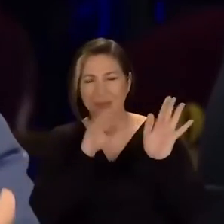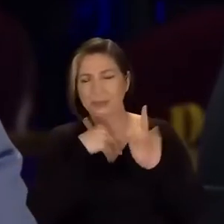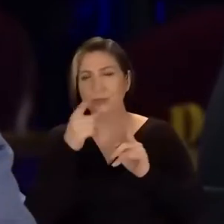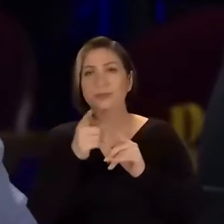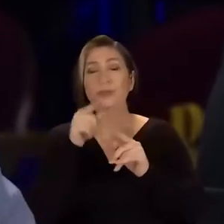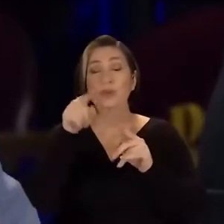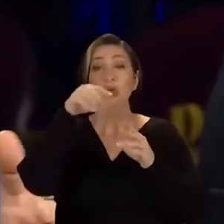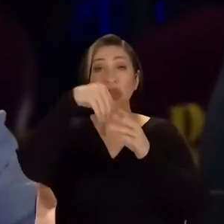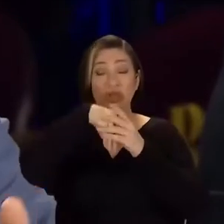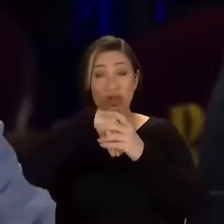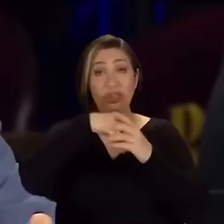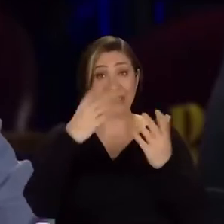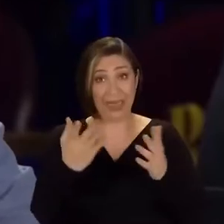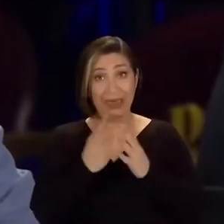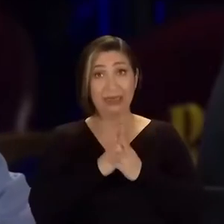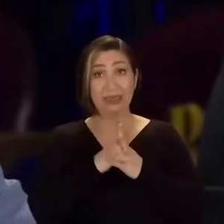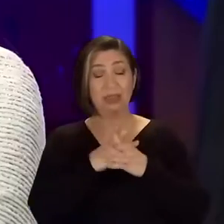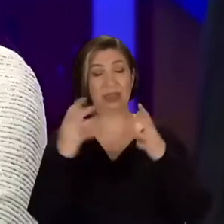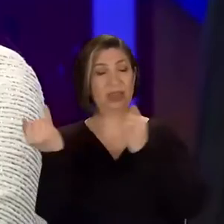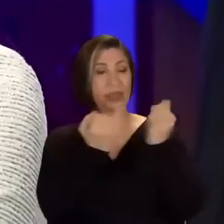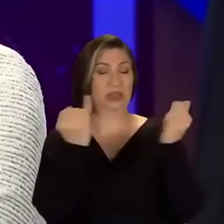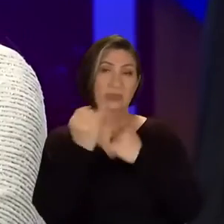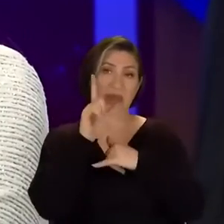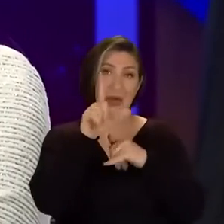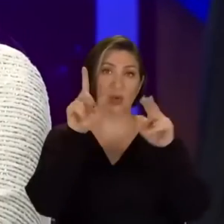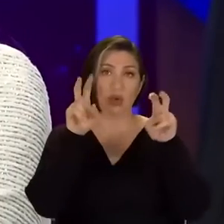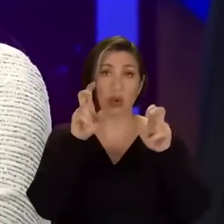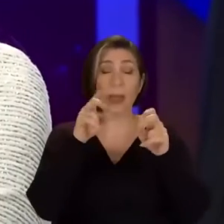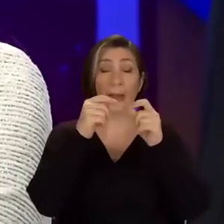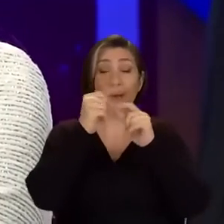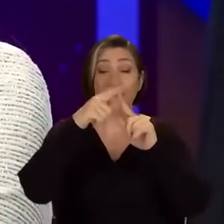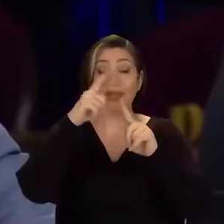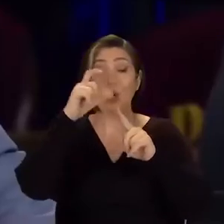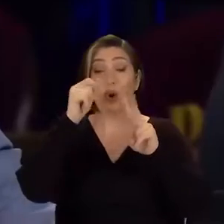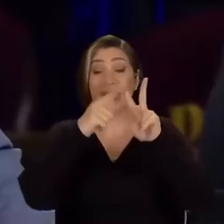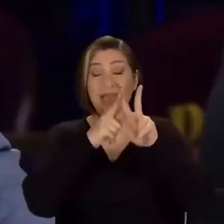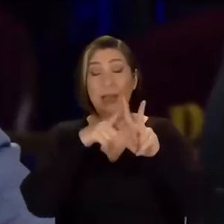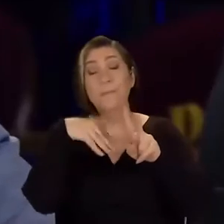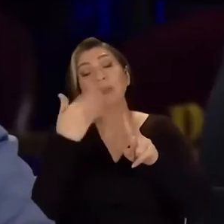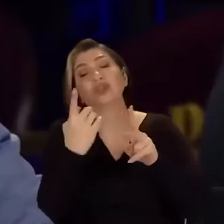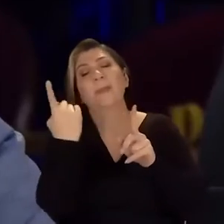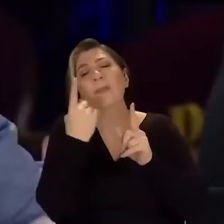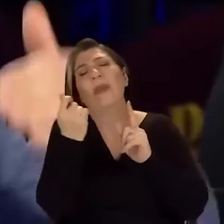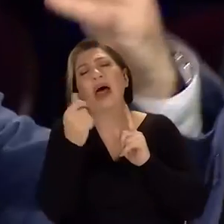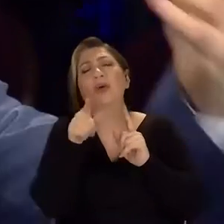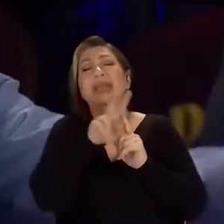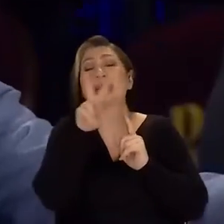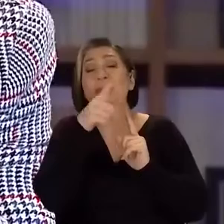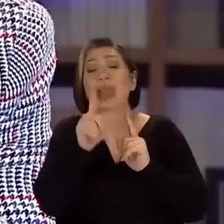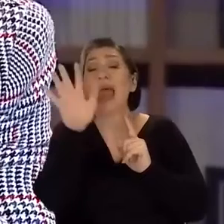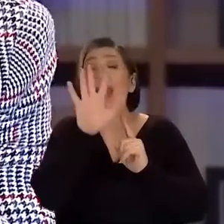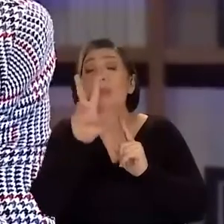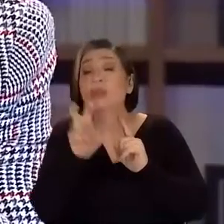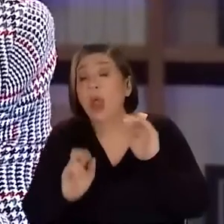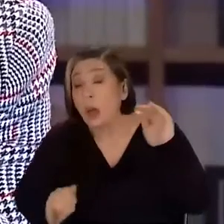edelim. Bunun içinde zaten şimdi tartışılması gereken konu Bitcoin bir başka varlık ve biz bunu 20 binden 50 bin